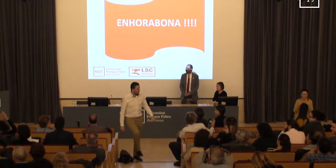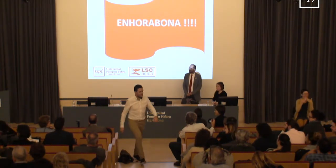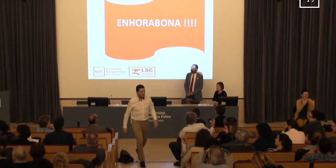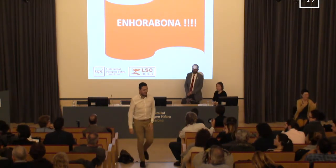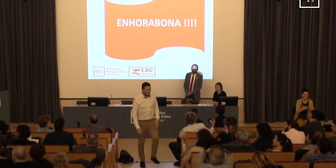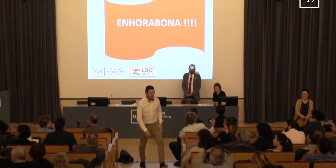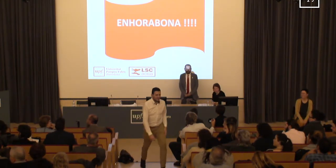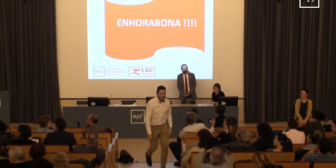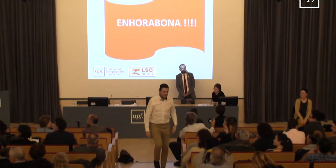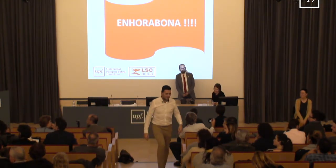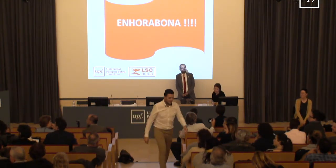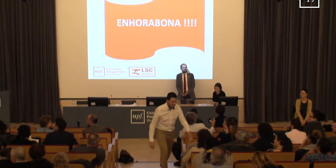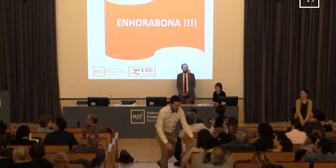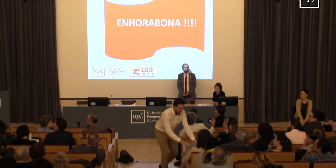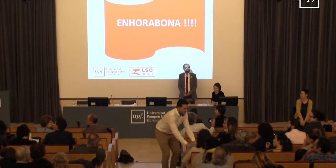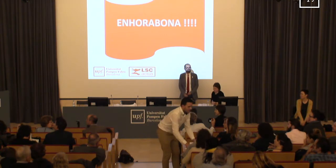gràcies.